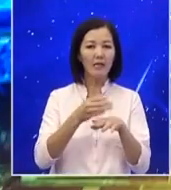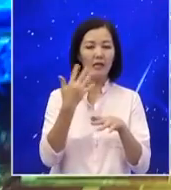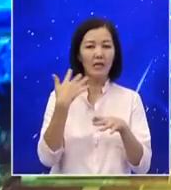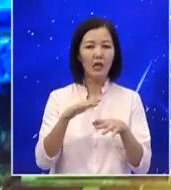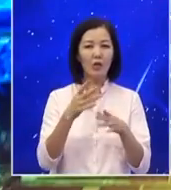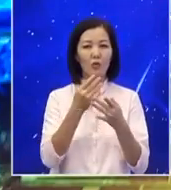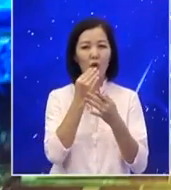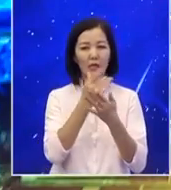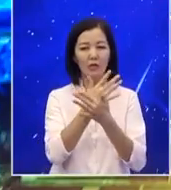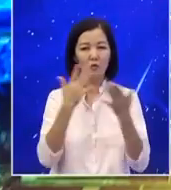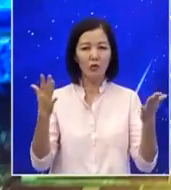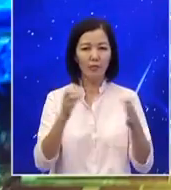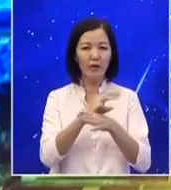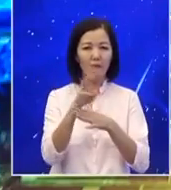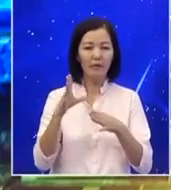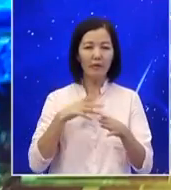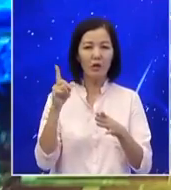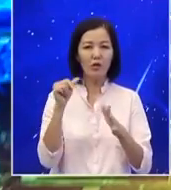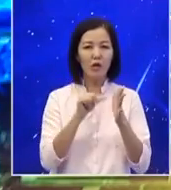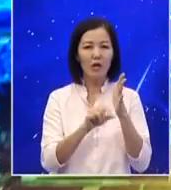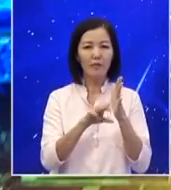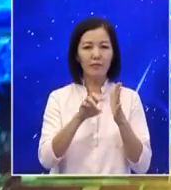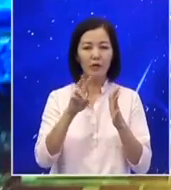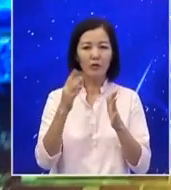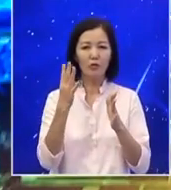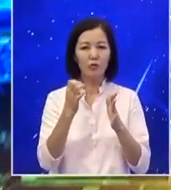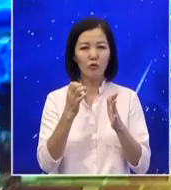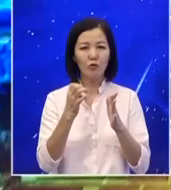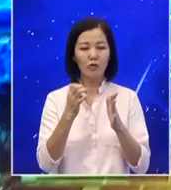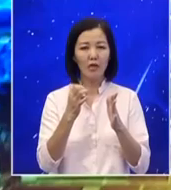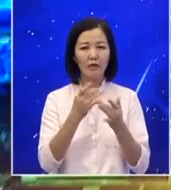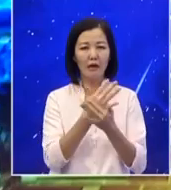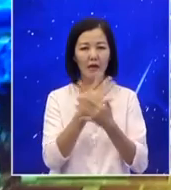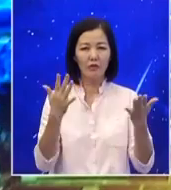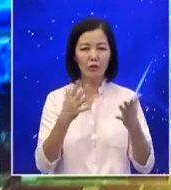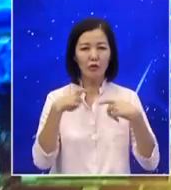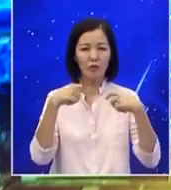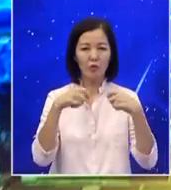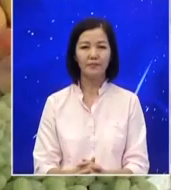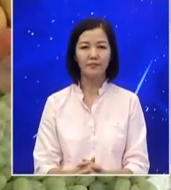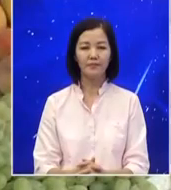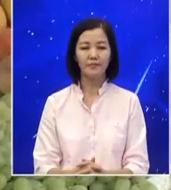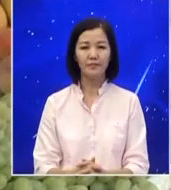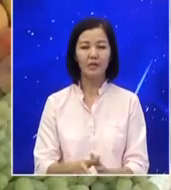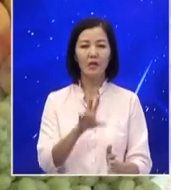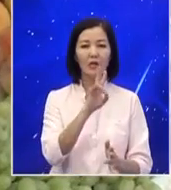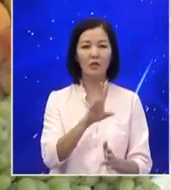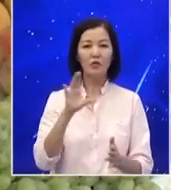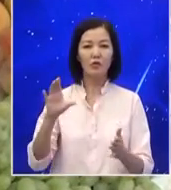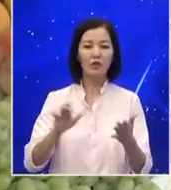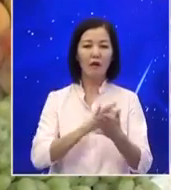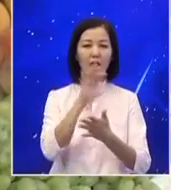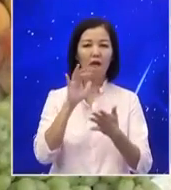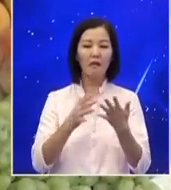түрімен қамтамасыз етті. 160 миллион теңгеге 400-ге жуық тонна өнім апарып, саудалап қайтты. Елордадағы дәстүрлі